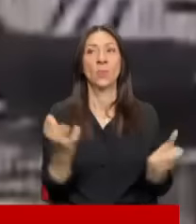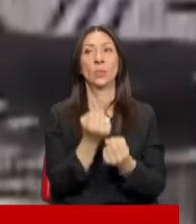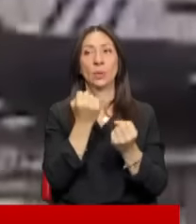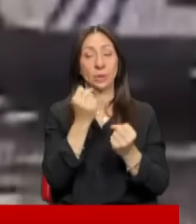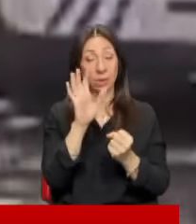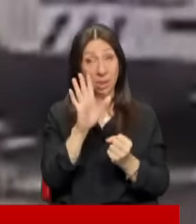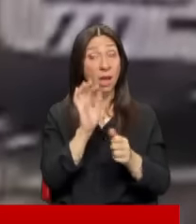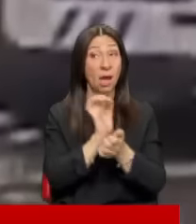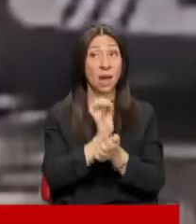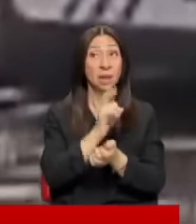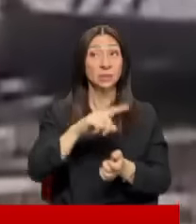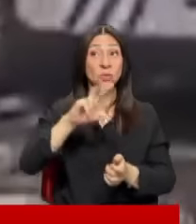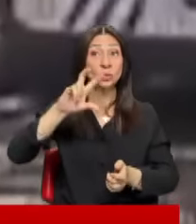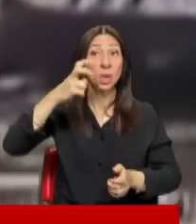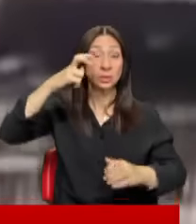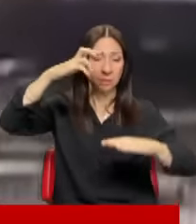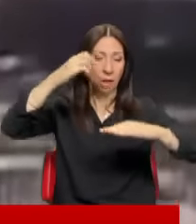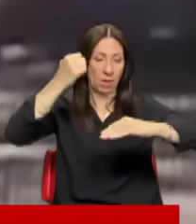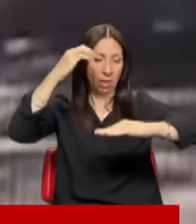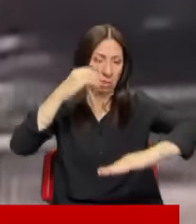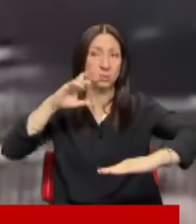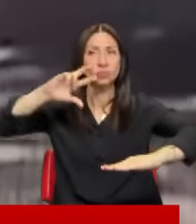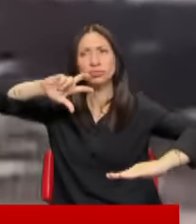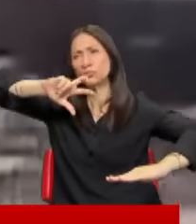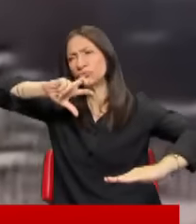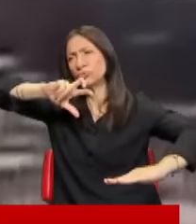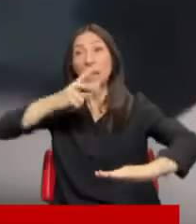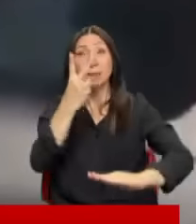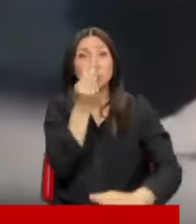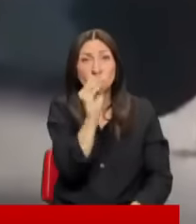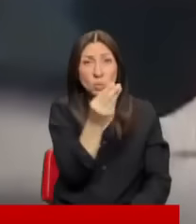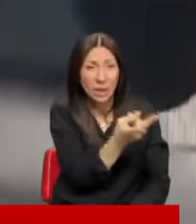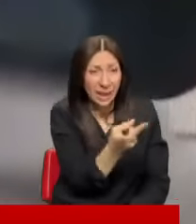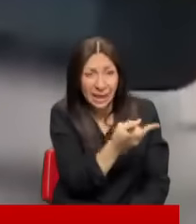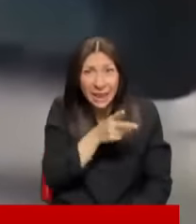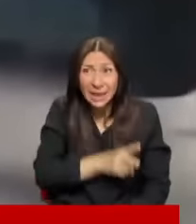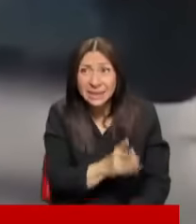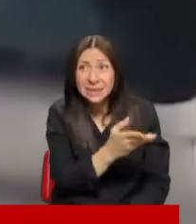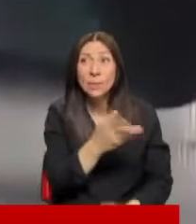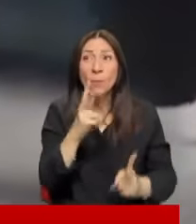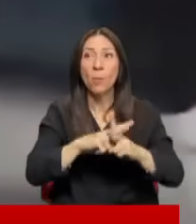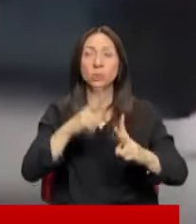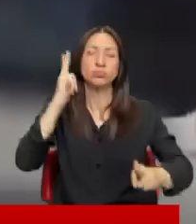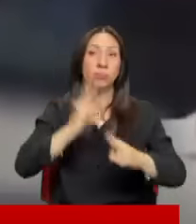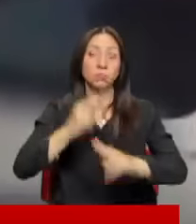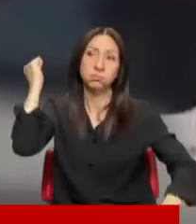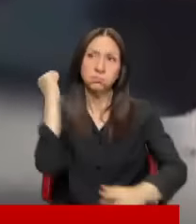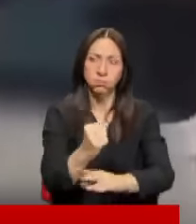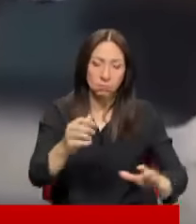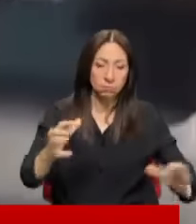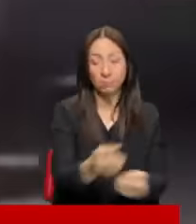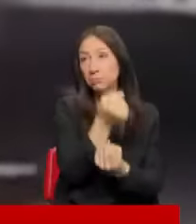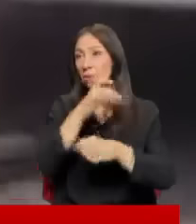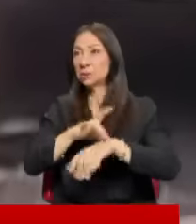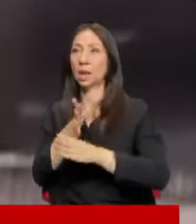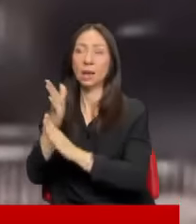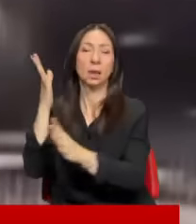bağladı. Ailesinin güneş altındaki araçta bırakıp gittiği 2 yaşındaki ikizler polisin hızlı müdahalesiyle